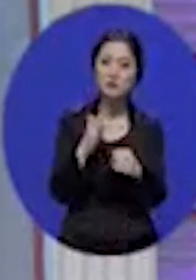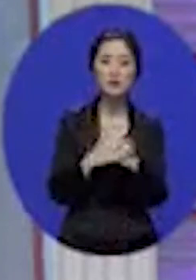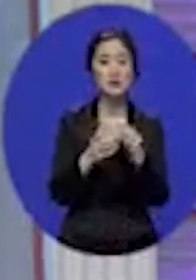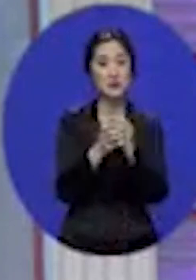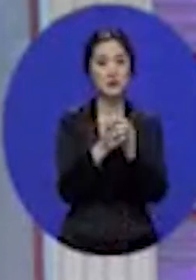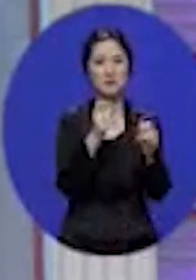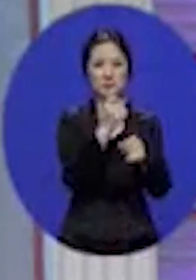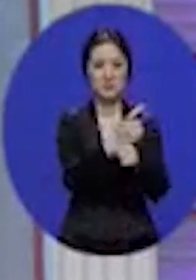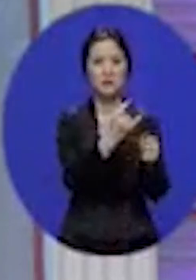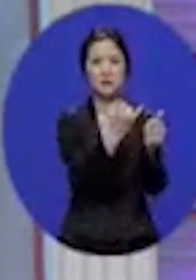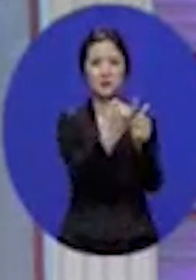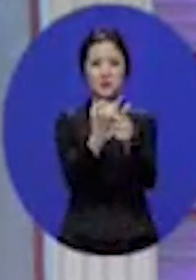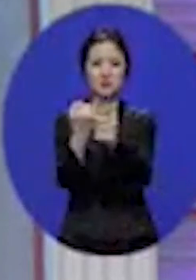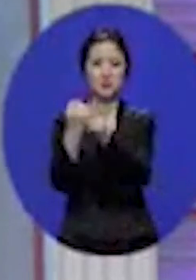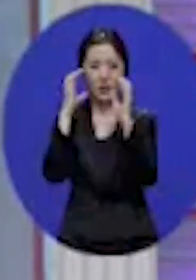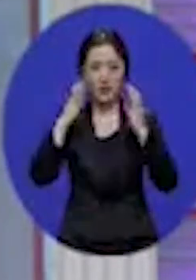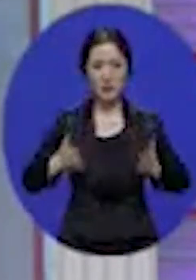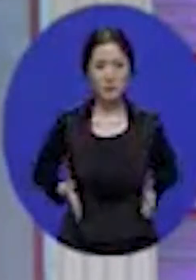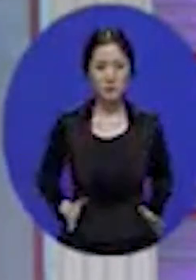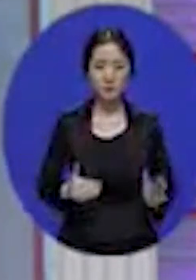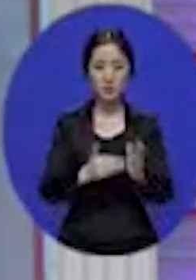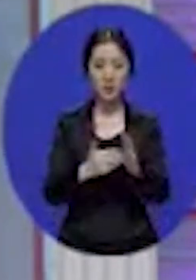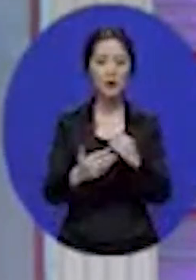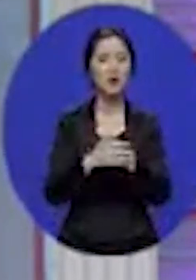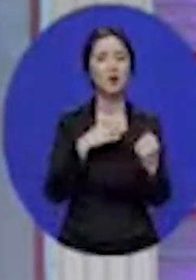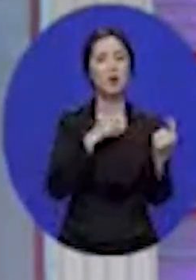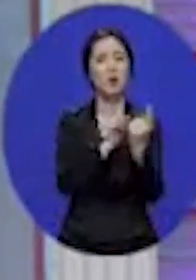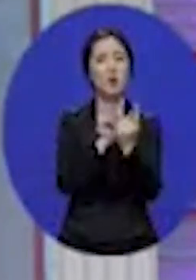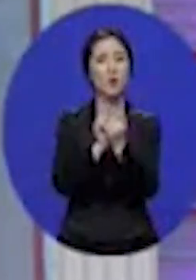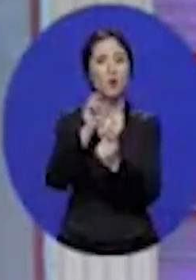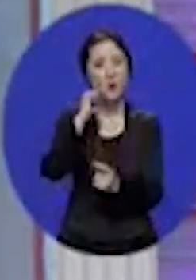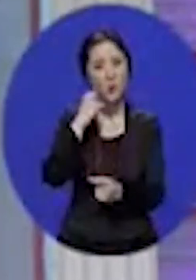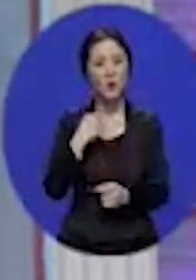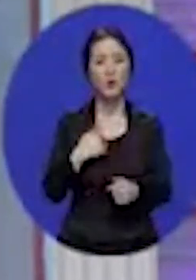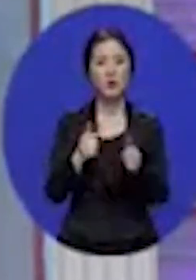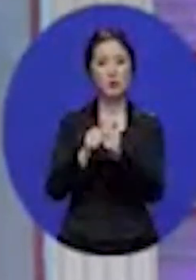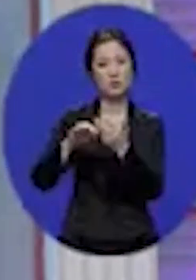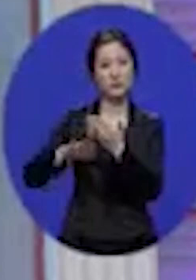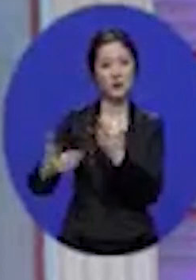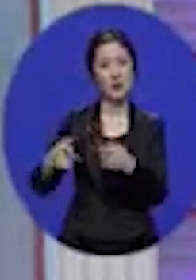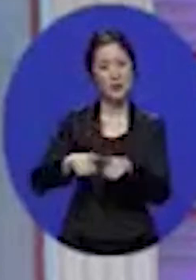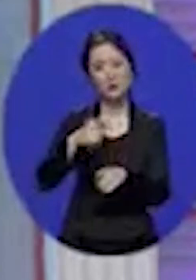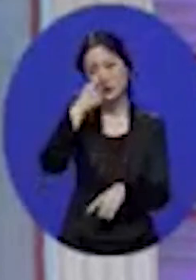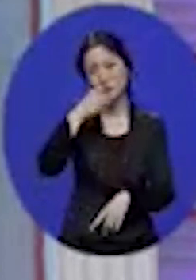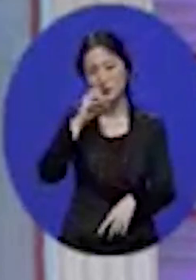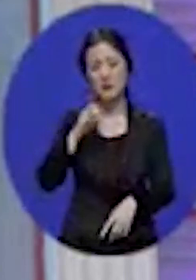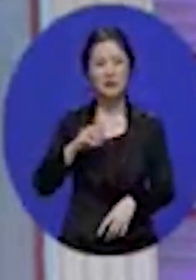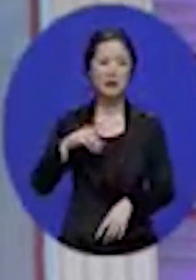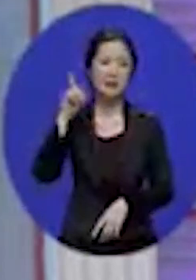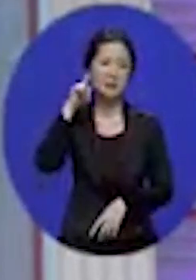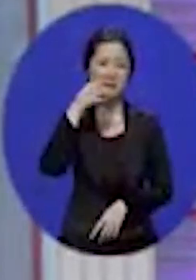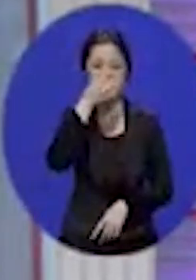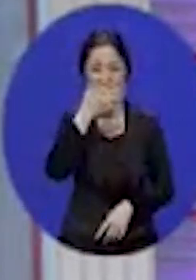결혼해서 뭐 애 낳고 그러느라고 만날 사람도 없고 맨날 남자 후배들 불러갖고 뭐 소주 마시는 것도 한두 번이지.